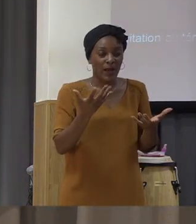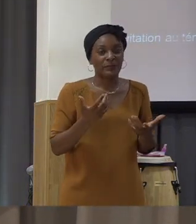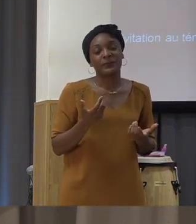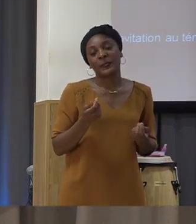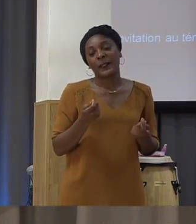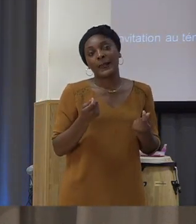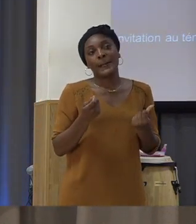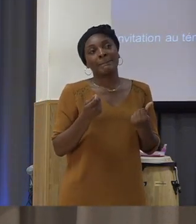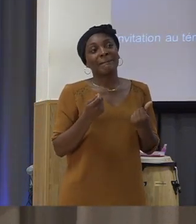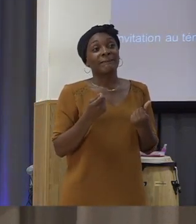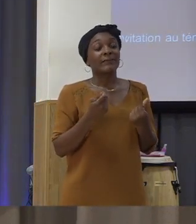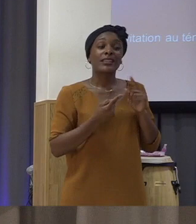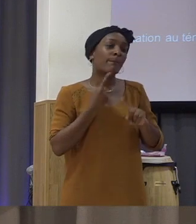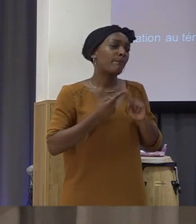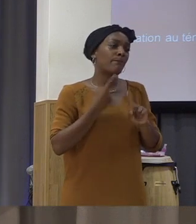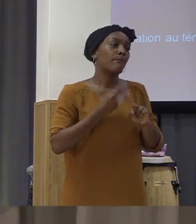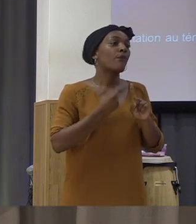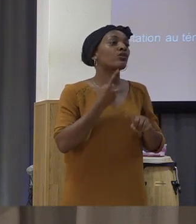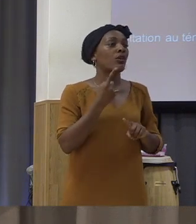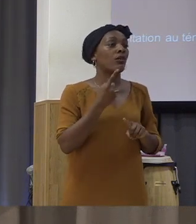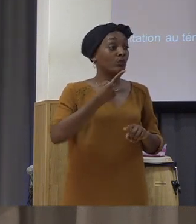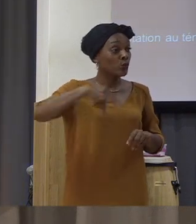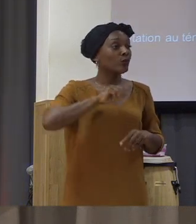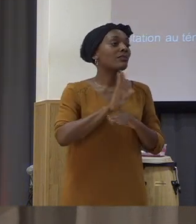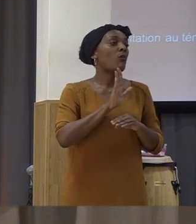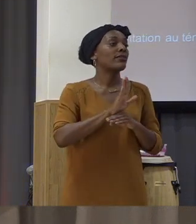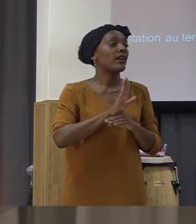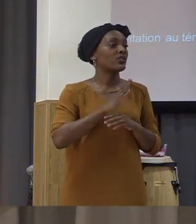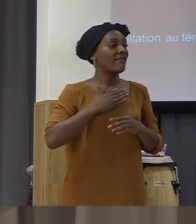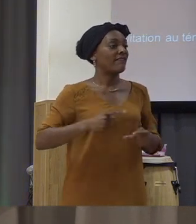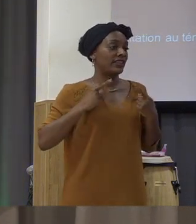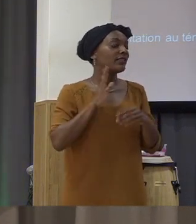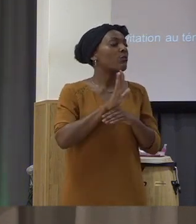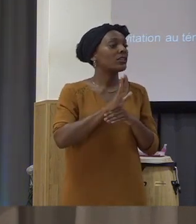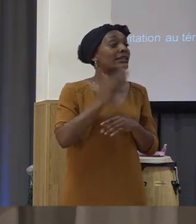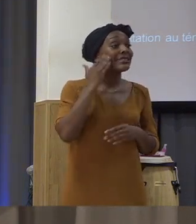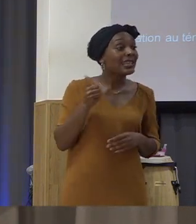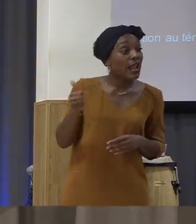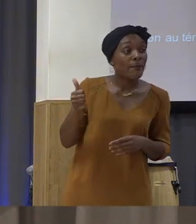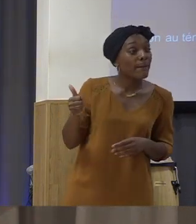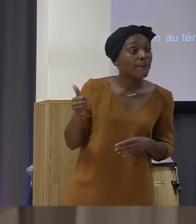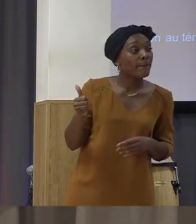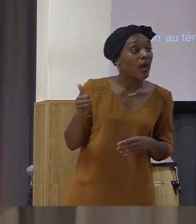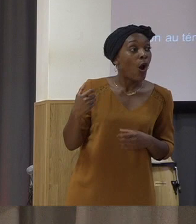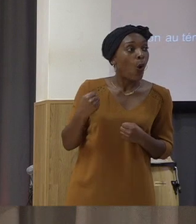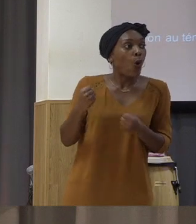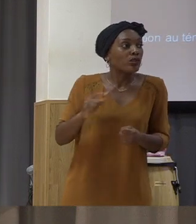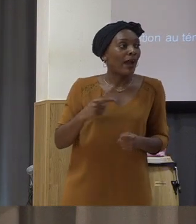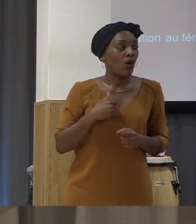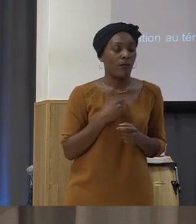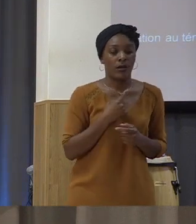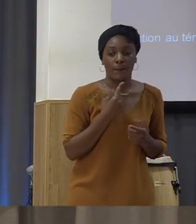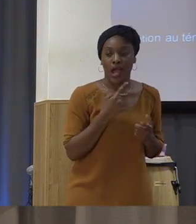cela, l'importance de notre témoignage. Parce que si elle n'avait pas osé me parler de sa